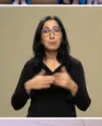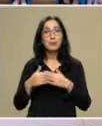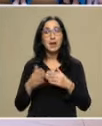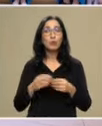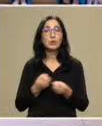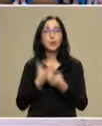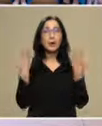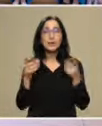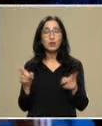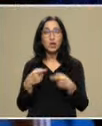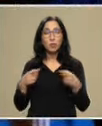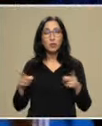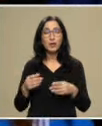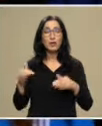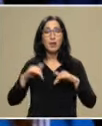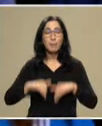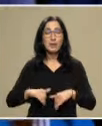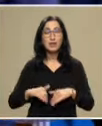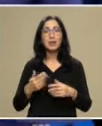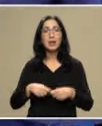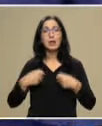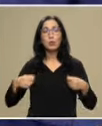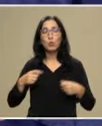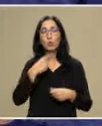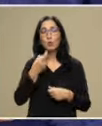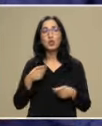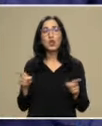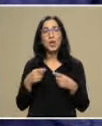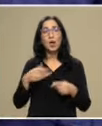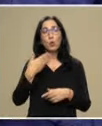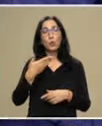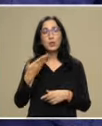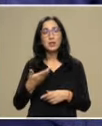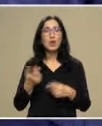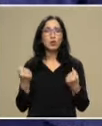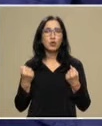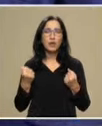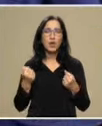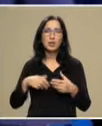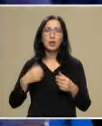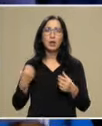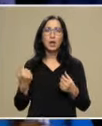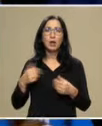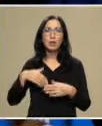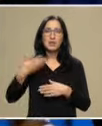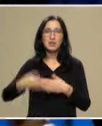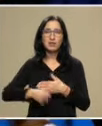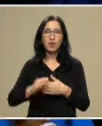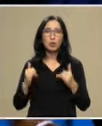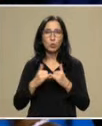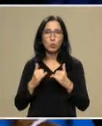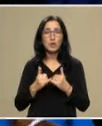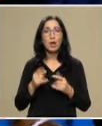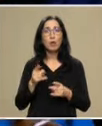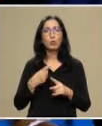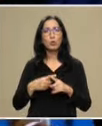Специално за празничния концерт в града пристигнаха дългогодишни хористи, които вече живеят и работят извън Русе. Сред тях е Виктор Машков,